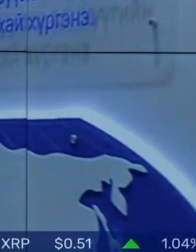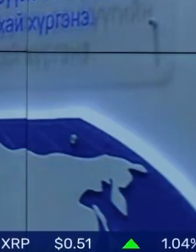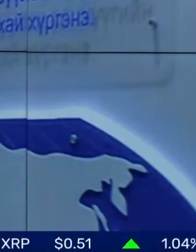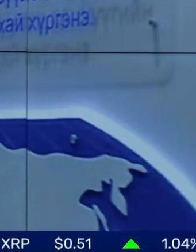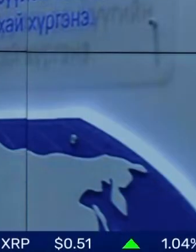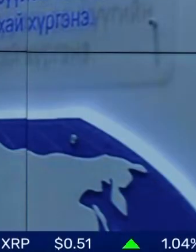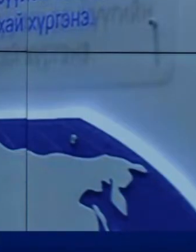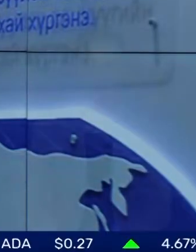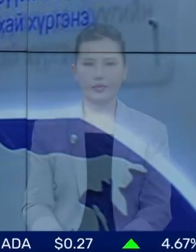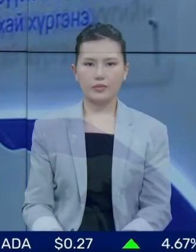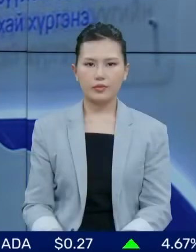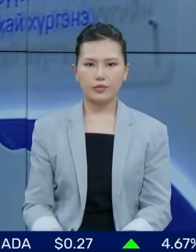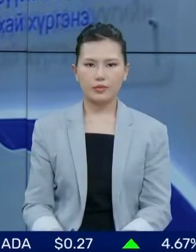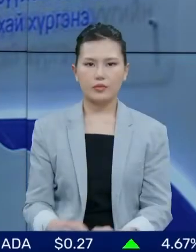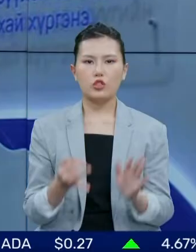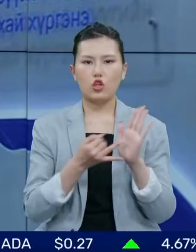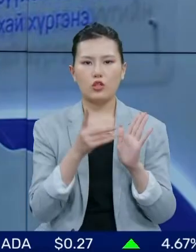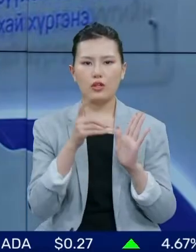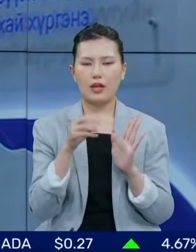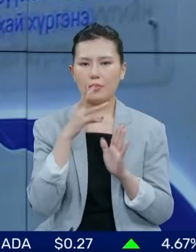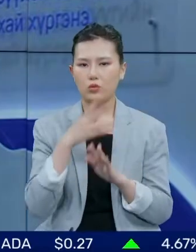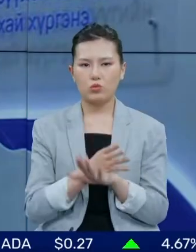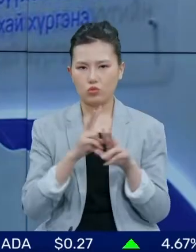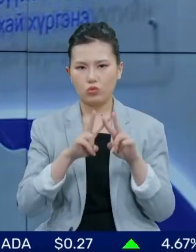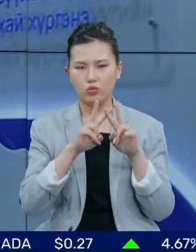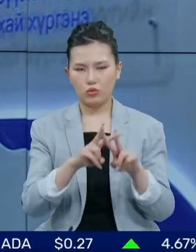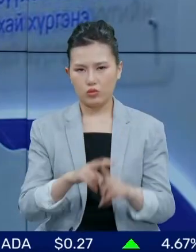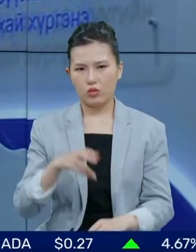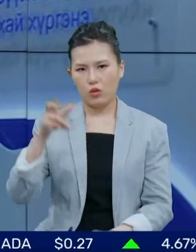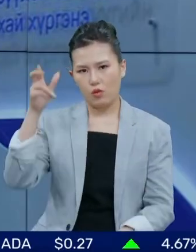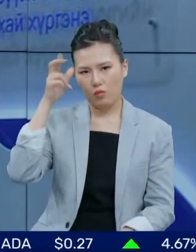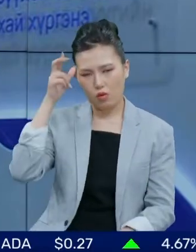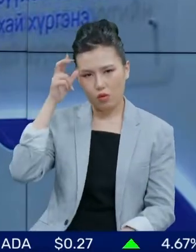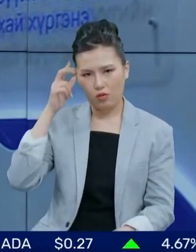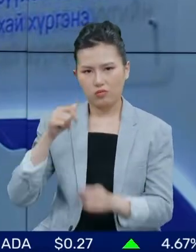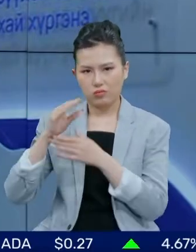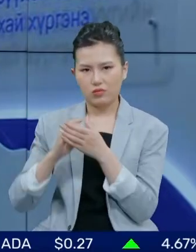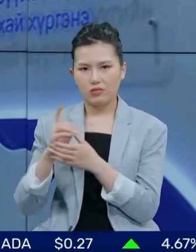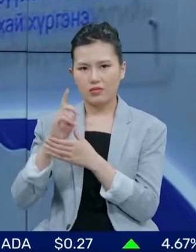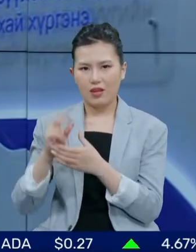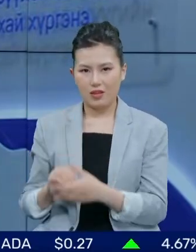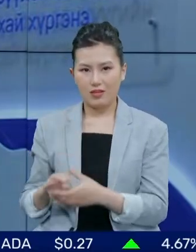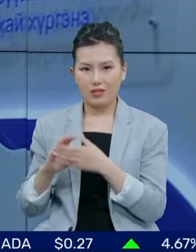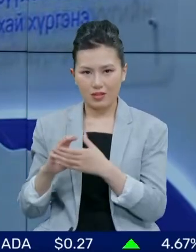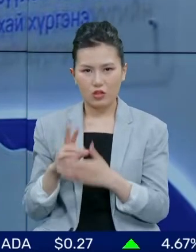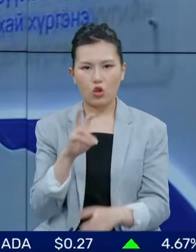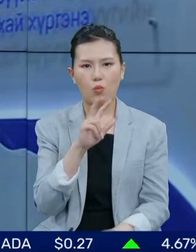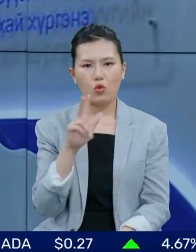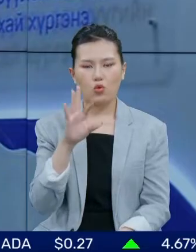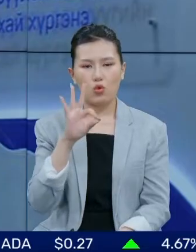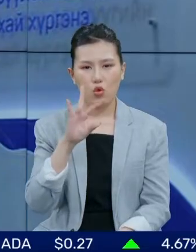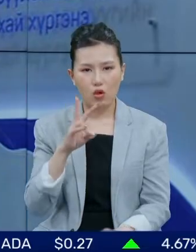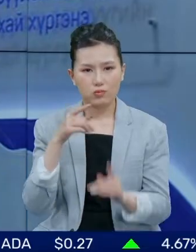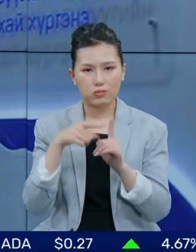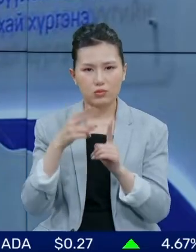Талаар мэдээллийн хөтөлбөр үргэлжилж байна. Боловсролын зээлийн сангийн зээлээр гадаадын шилдэг ихтэй сургалт суралцах 2023 оны шалгаруулалт одоо